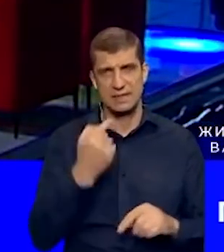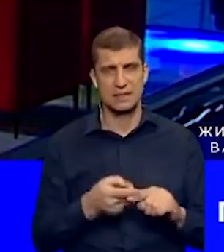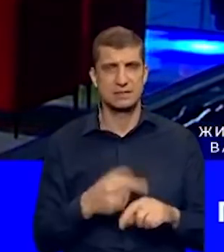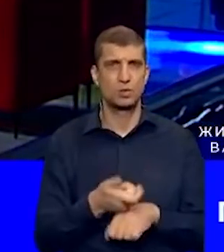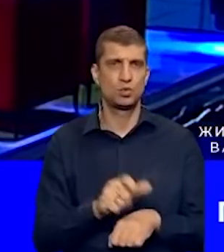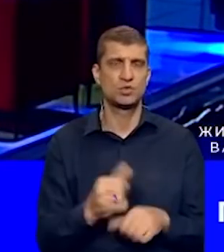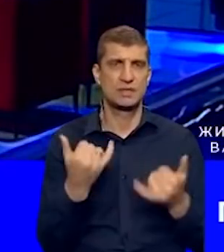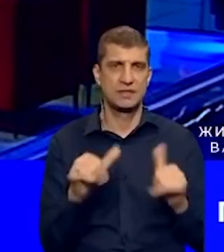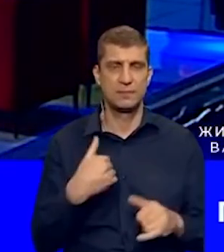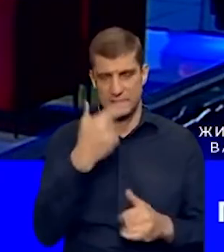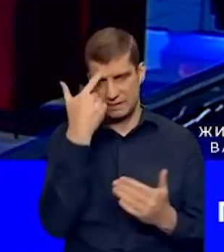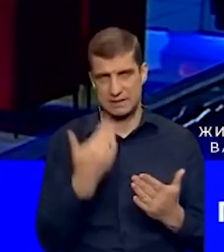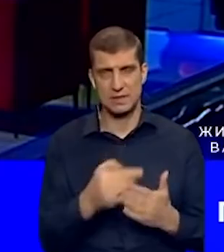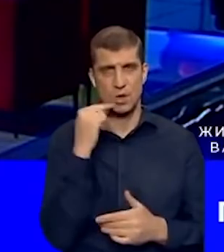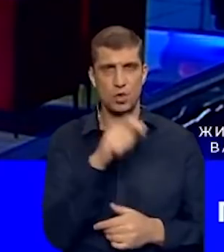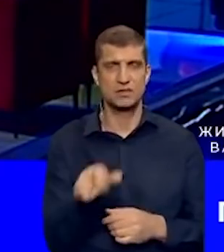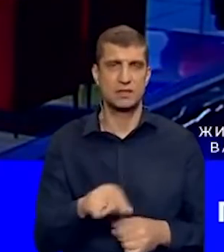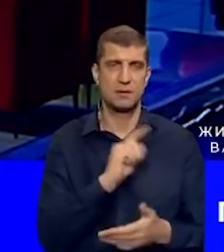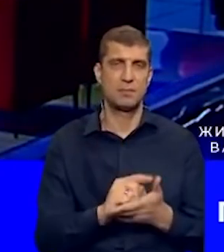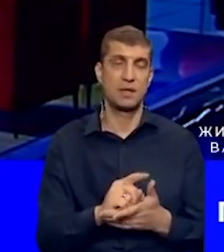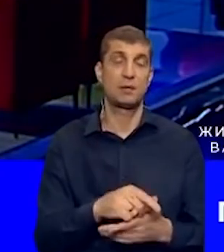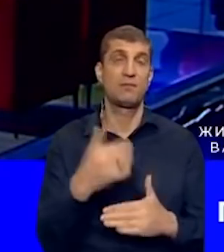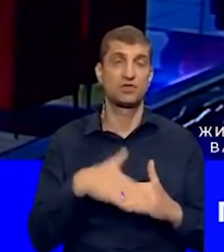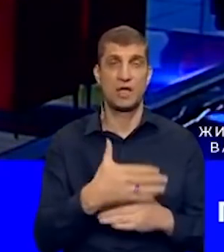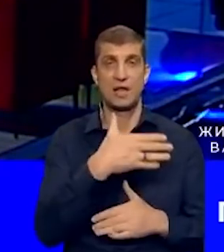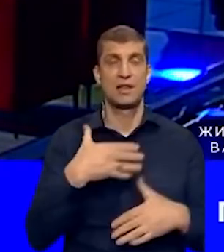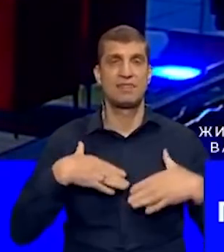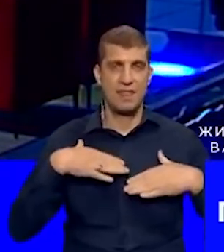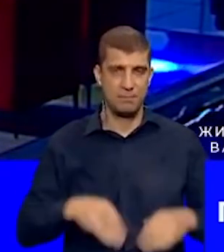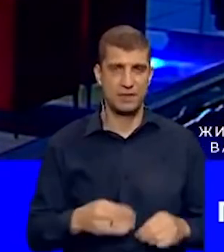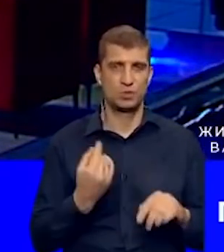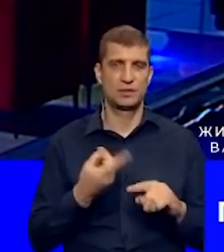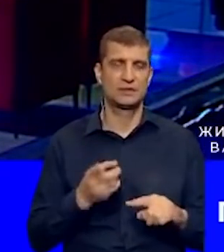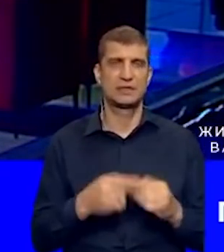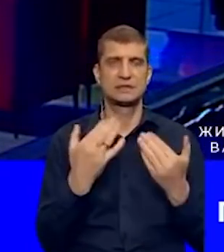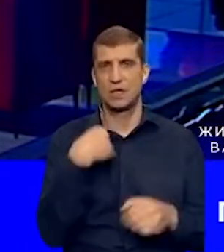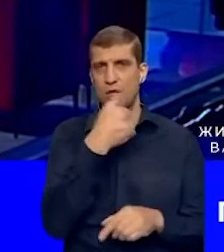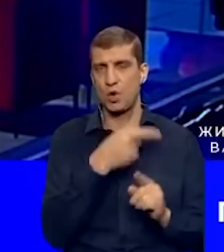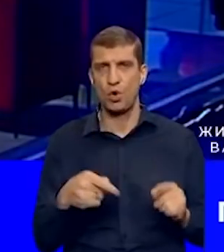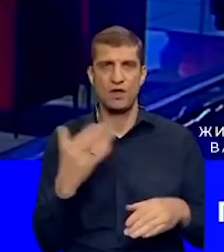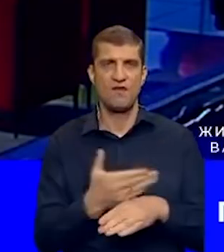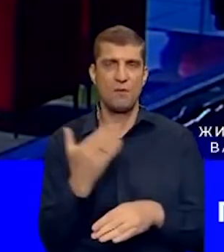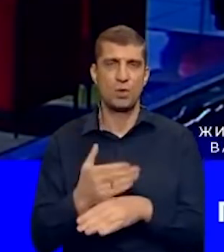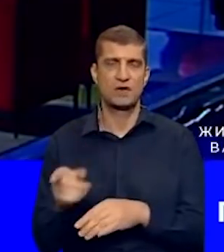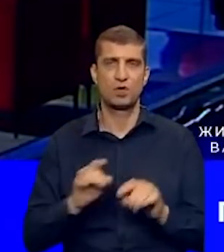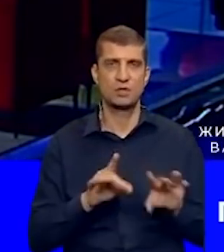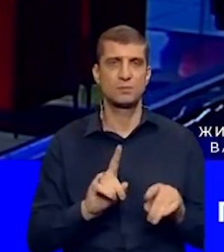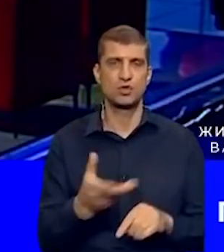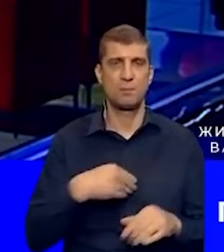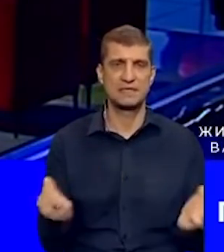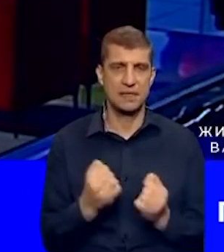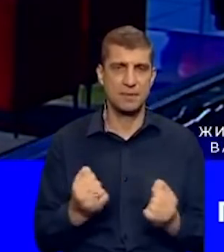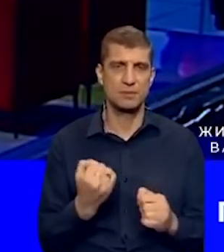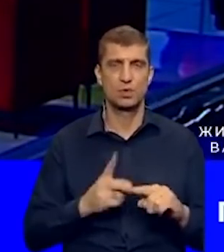але мені здається, росіянам мало б вже набриднути це, тому що вже скільки років підряд вони нам розповідають, що ми замерзнемо.